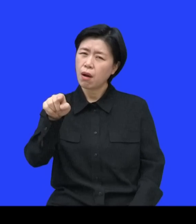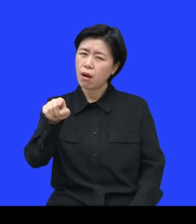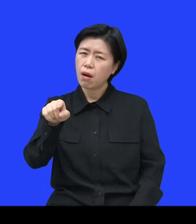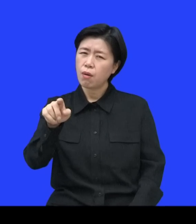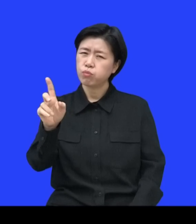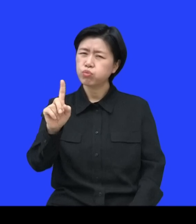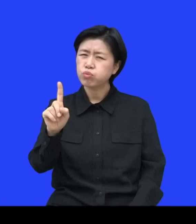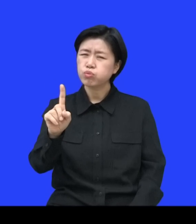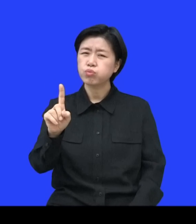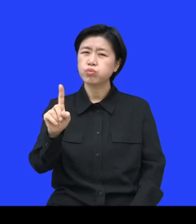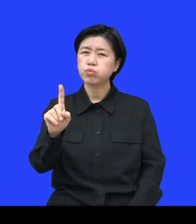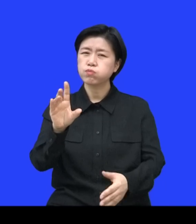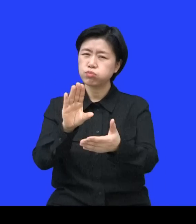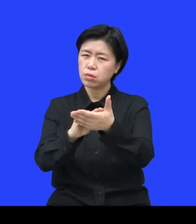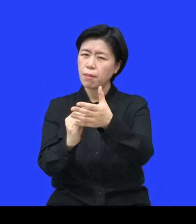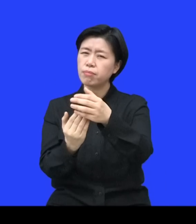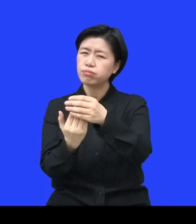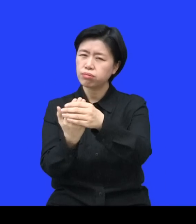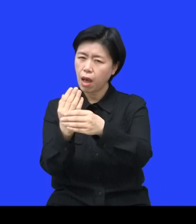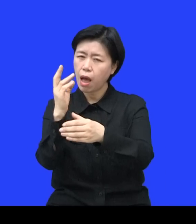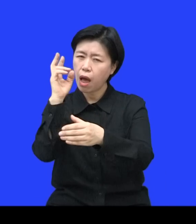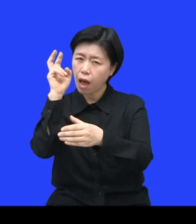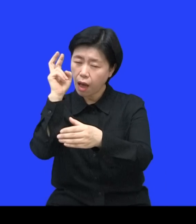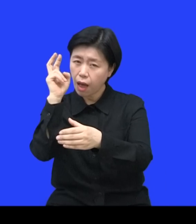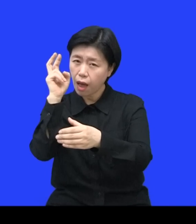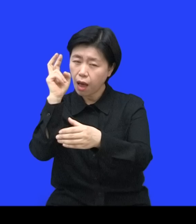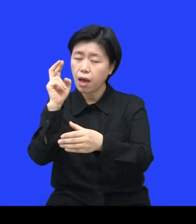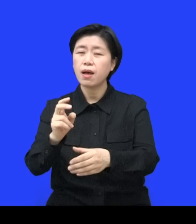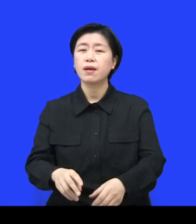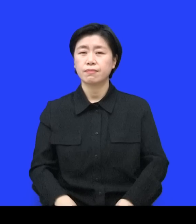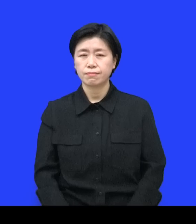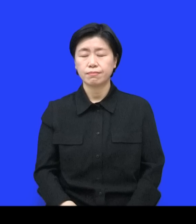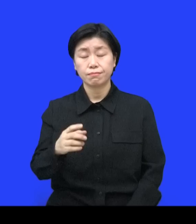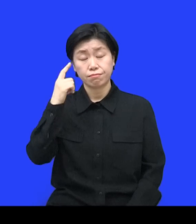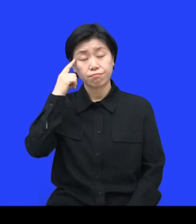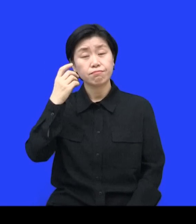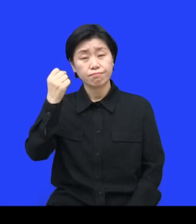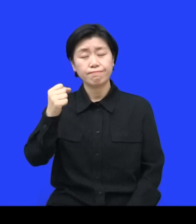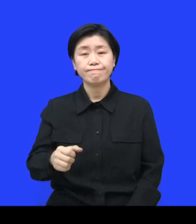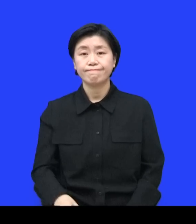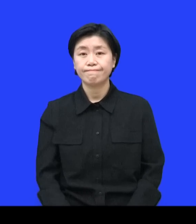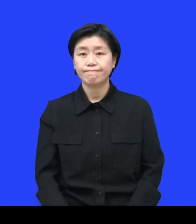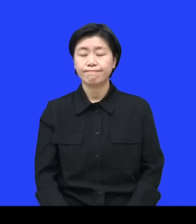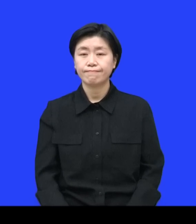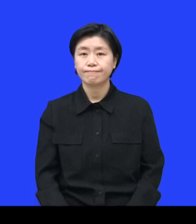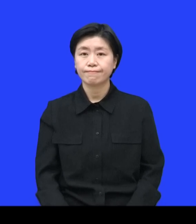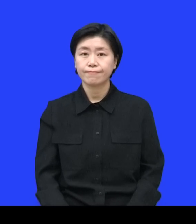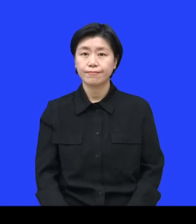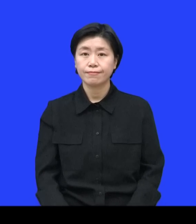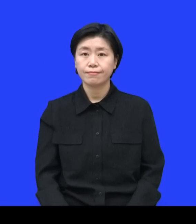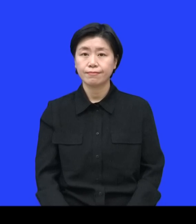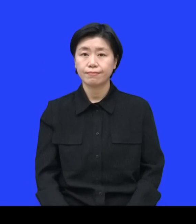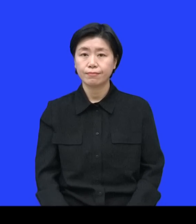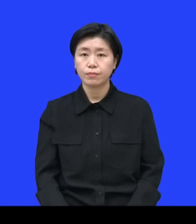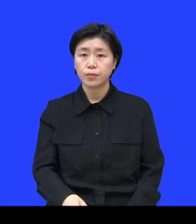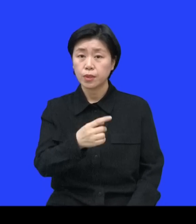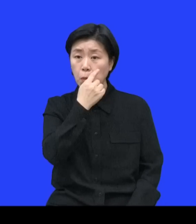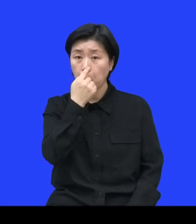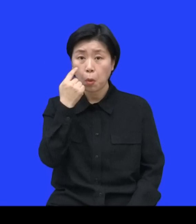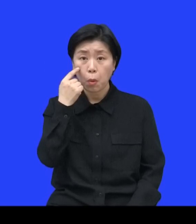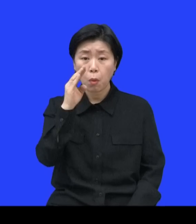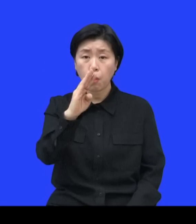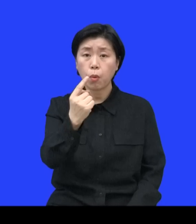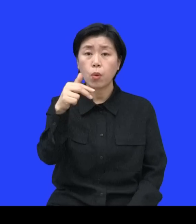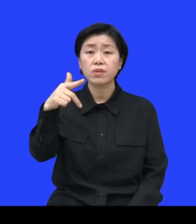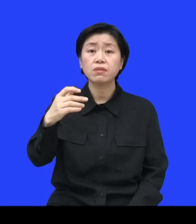인생의 태풍이라면 이제 내가 이걸 맡기 시작하는 거구나 이런 생각이 조금씩 들기 시작하는 거죠. 예. 근데 보증이라는 것도 잘